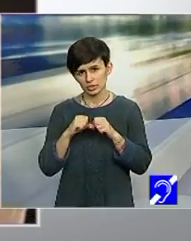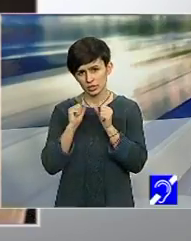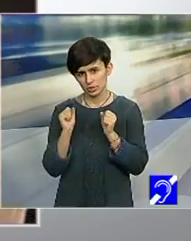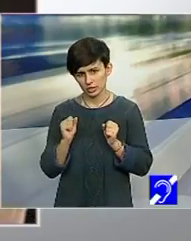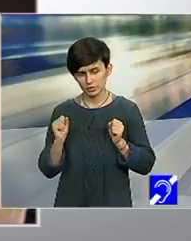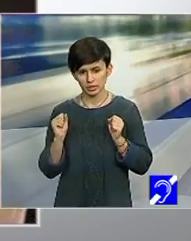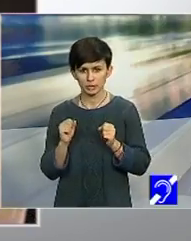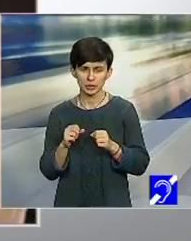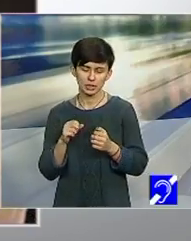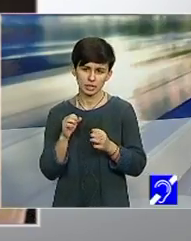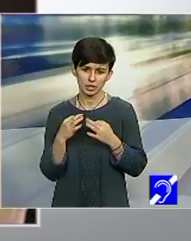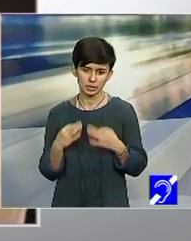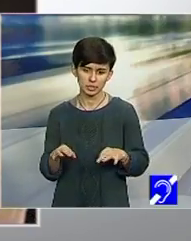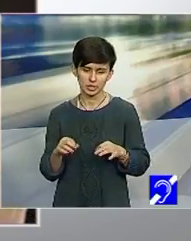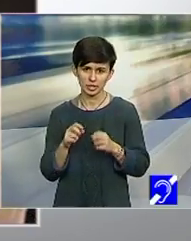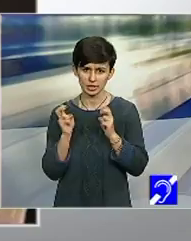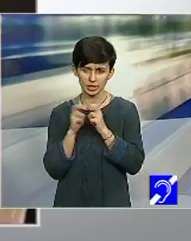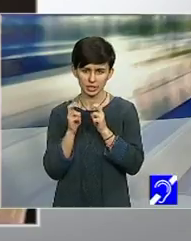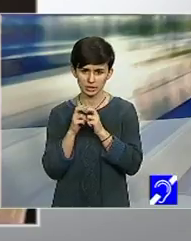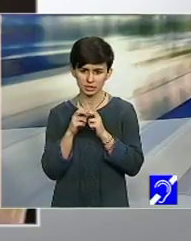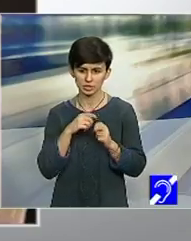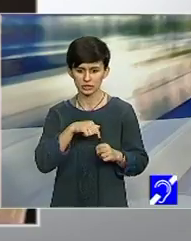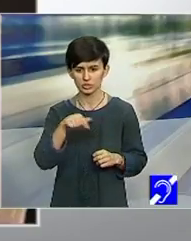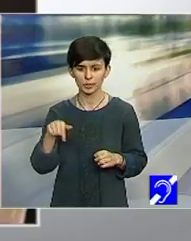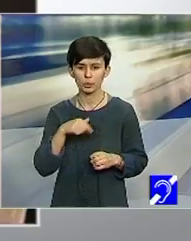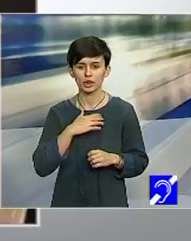moderne electronice și în același timp vom avea